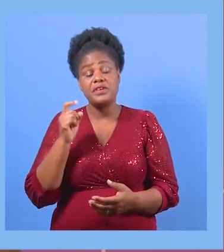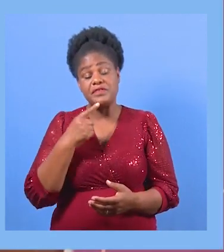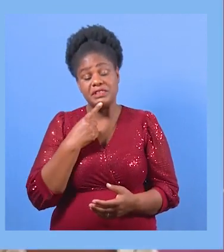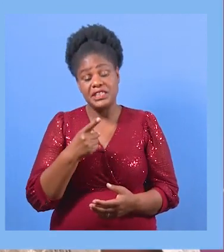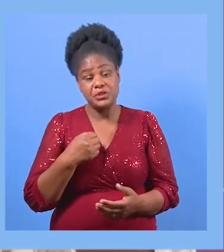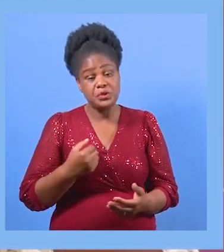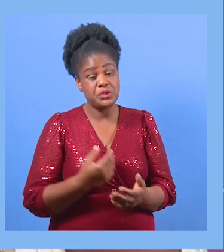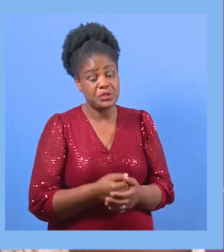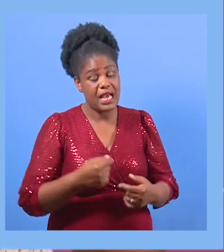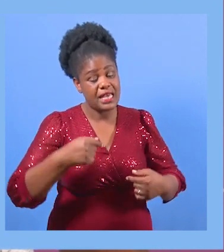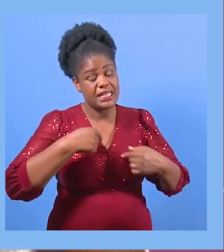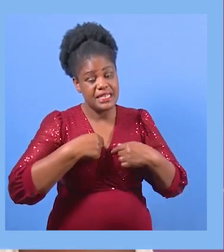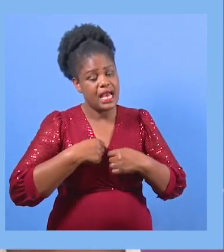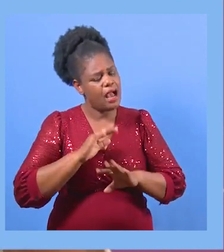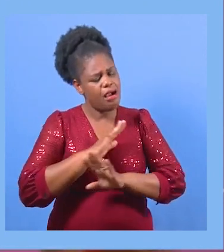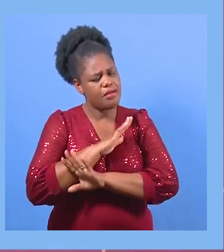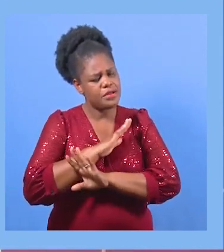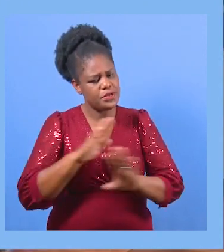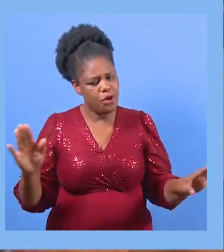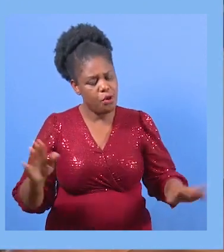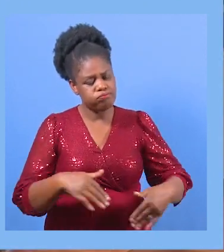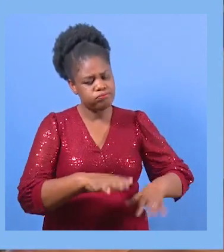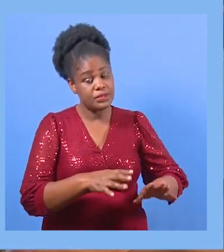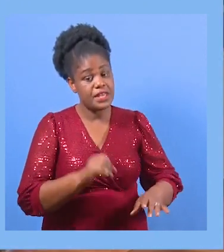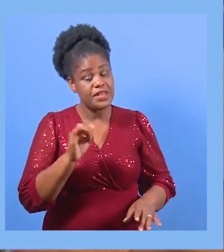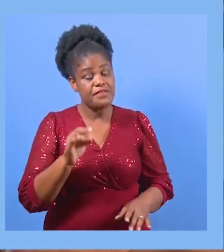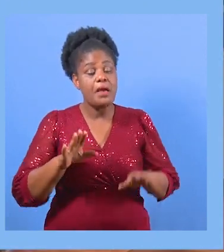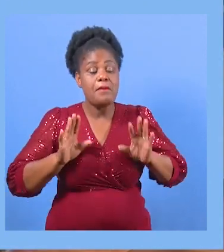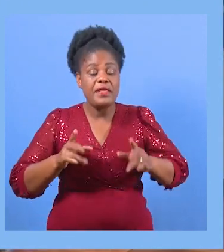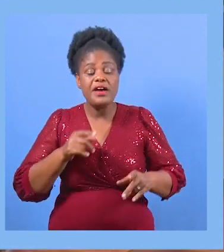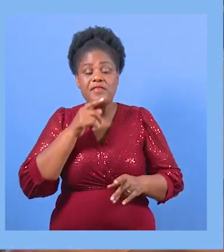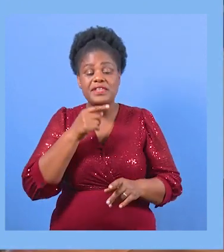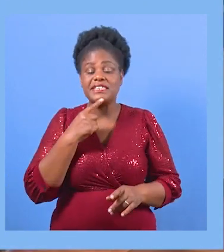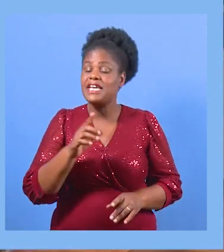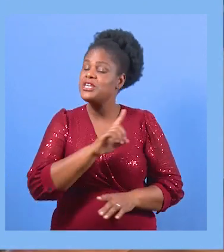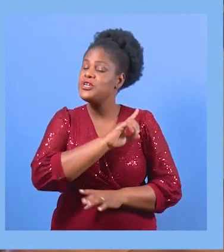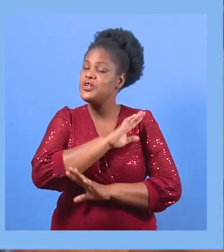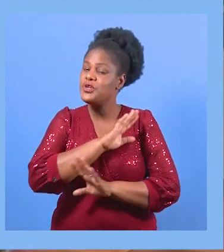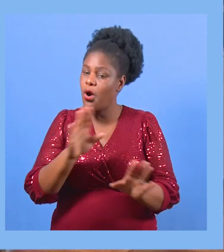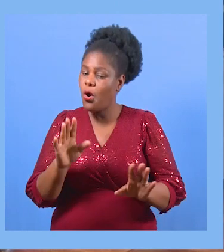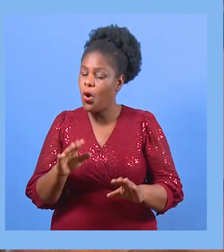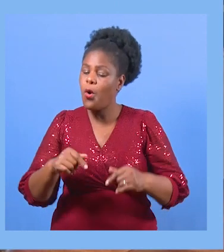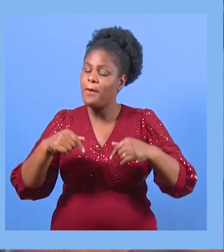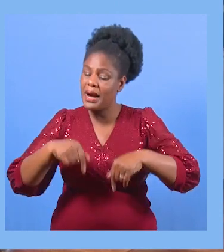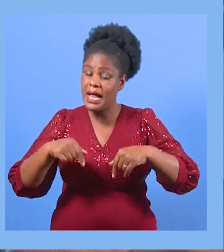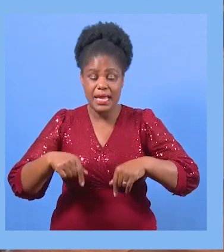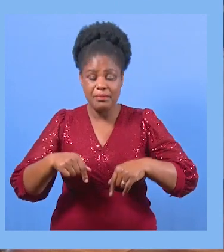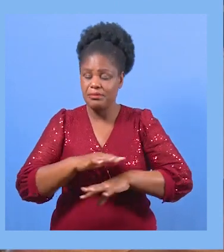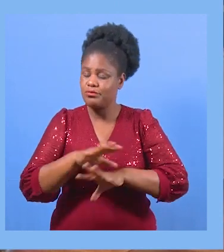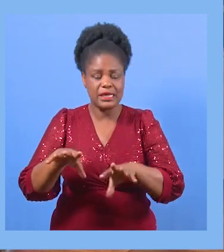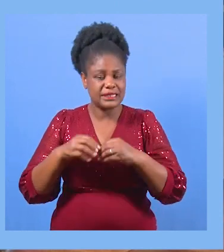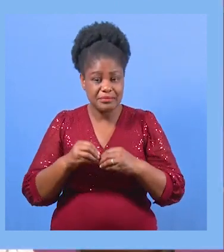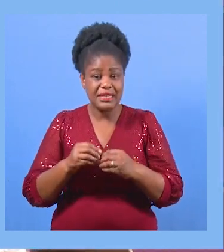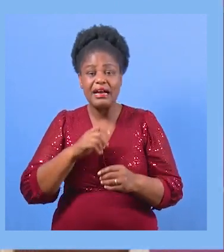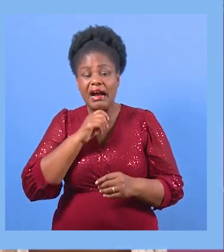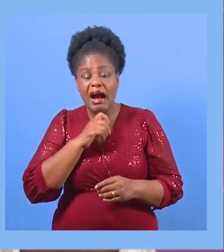pano, ende munhu akaudzwa nomubereki wake anozvinzwa. Saka nyaya ndeyedu vabereki kunze uko, ngatidzise kushanda nemaoko